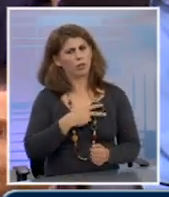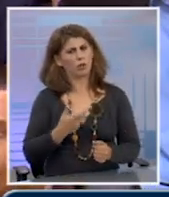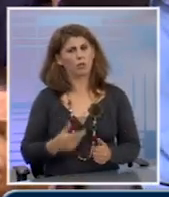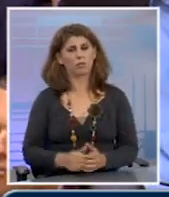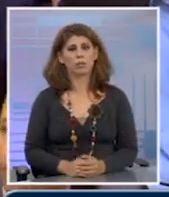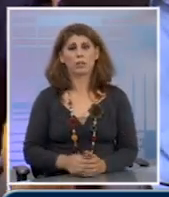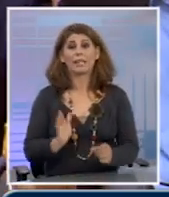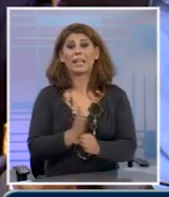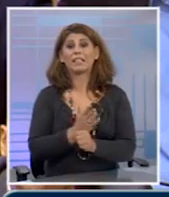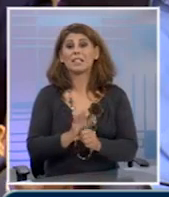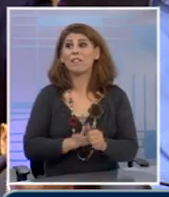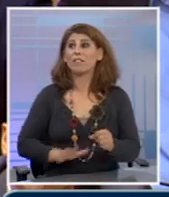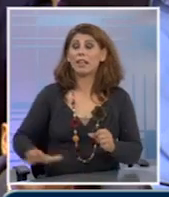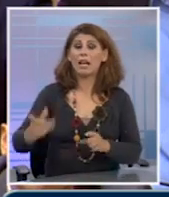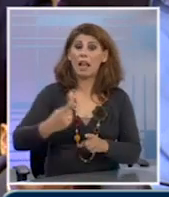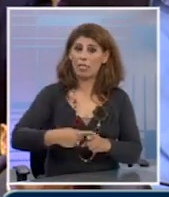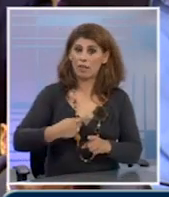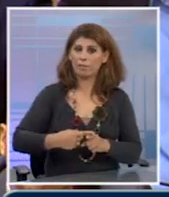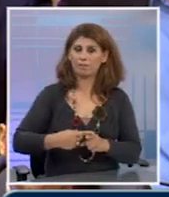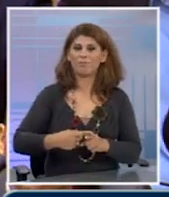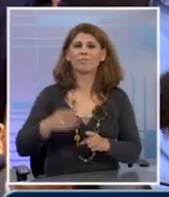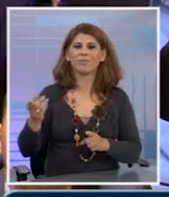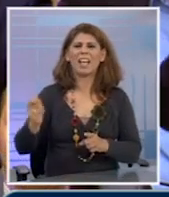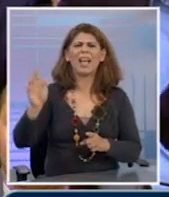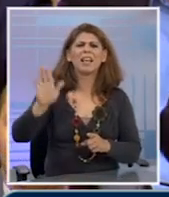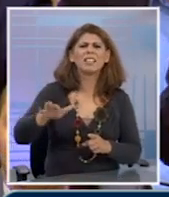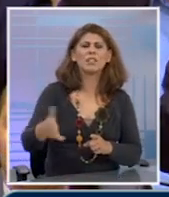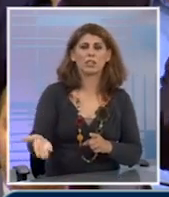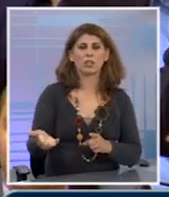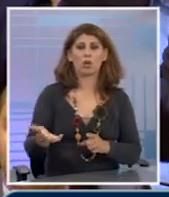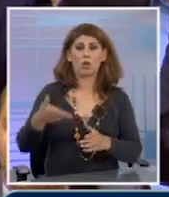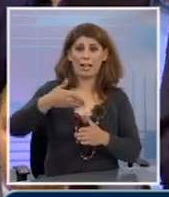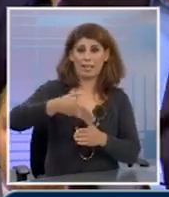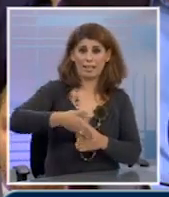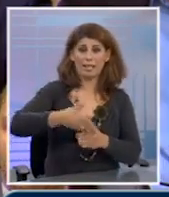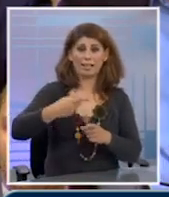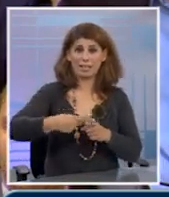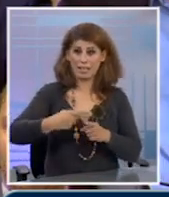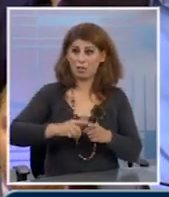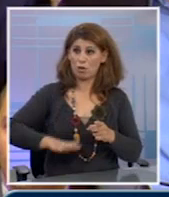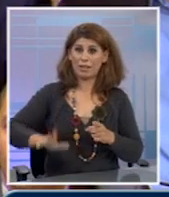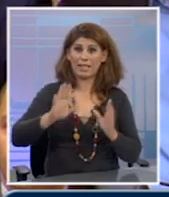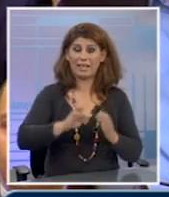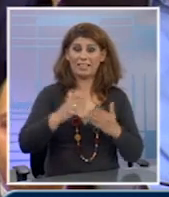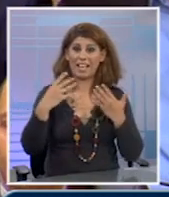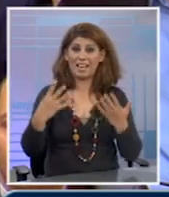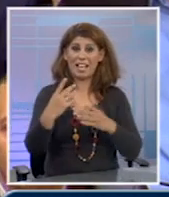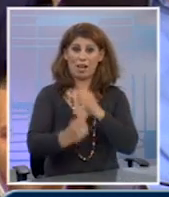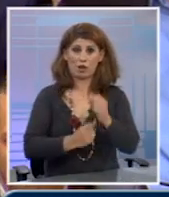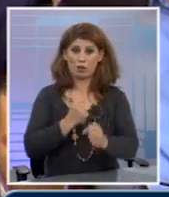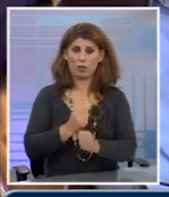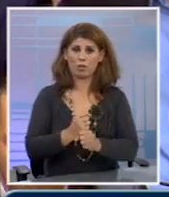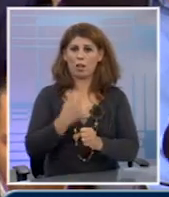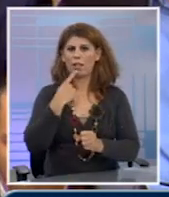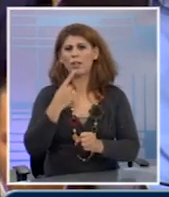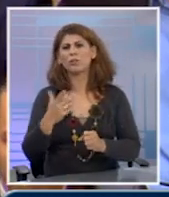ότι καταστρέφεται η χώρα ότι είναι εξευτελιστικό να ενοικιάζεται η ελληνική πατρίδα για 99 χρόνια θα